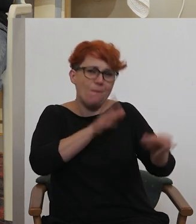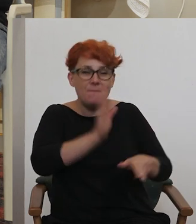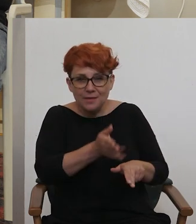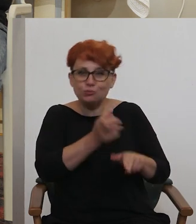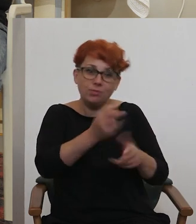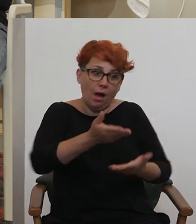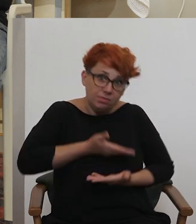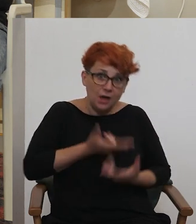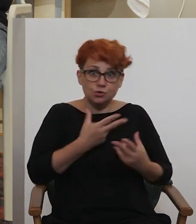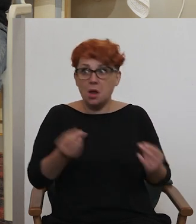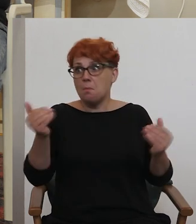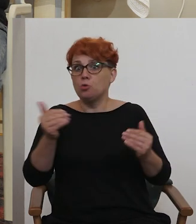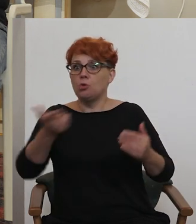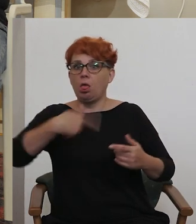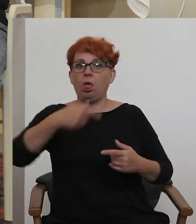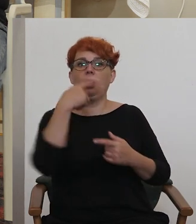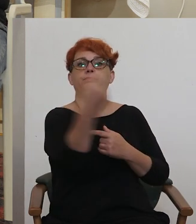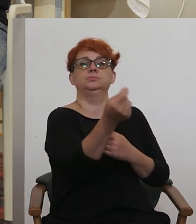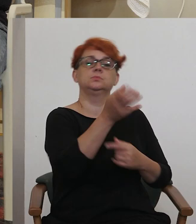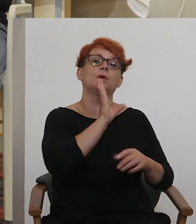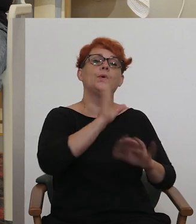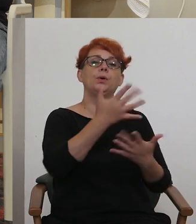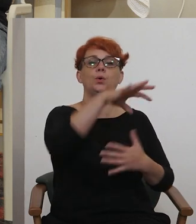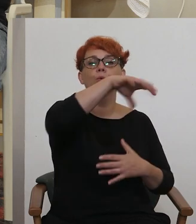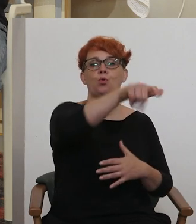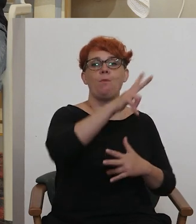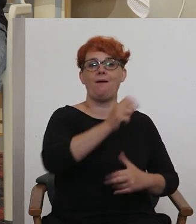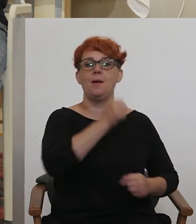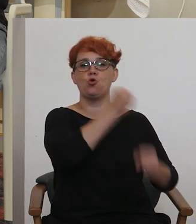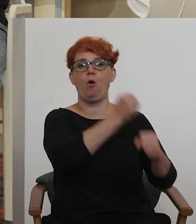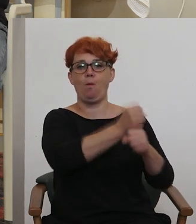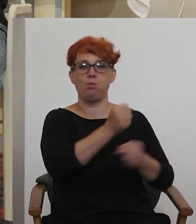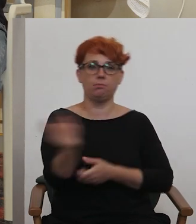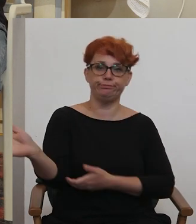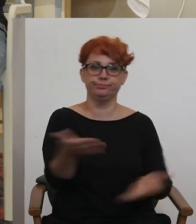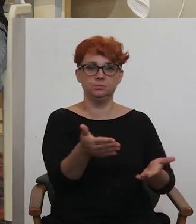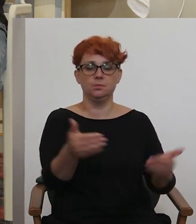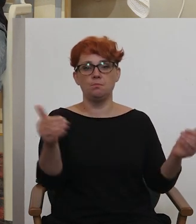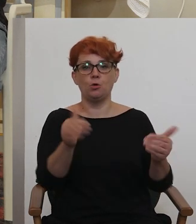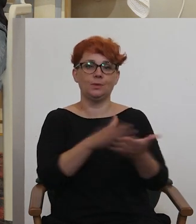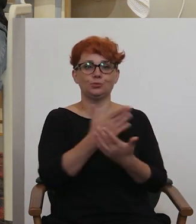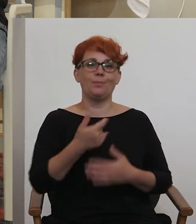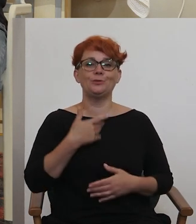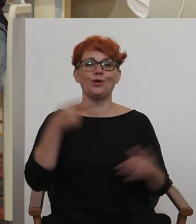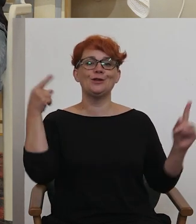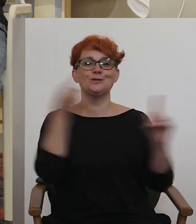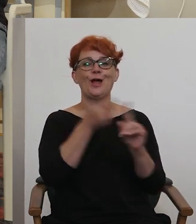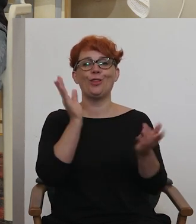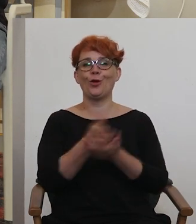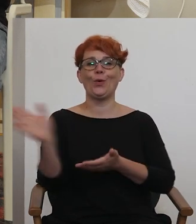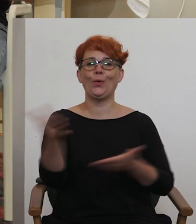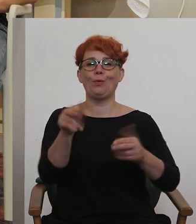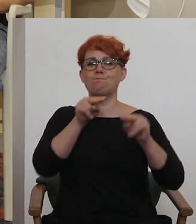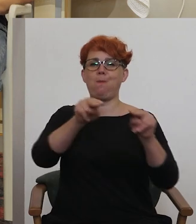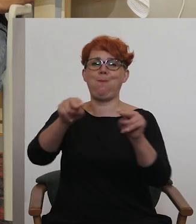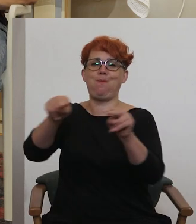do tak zwanych batalionów roboczych, czy nie zmienieni właśnie w sowieckie mięso armatnie w Armii Czerwonej.